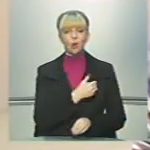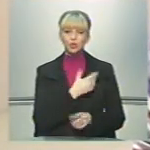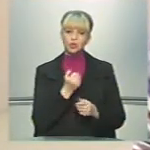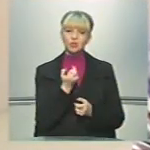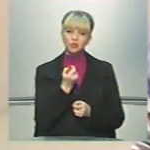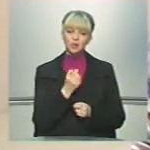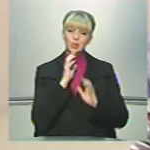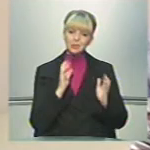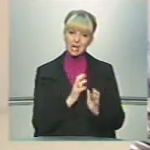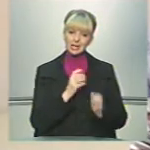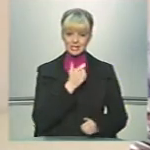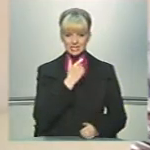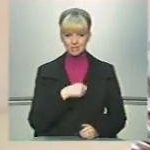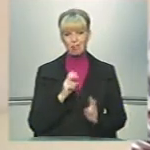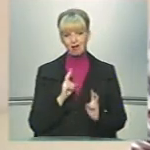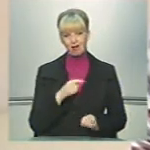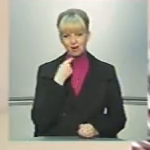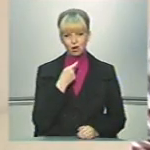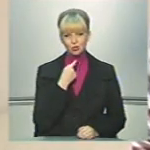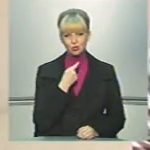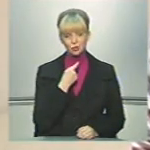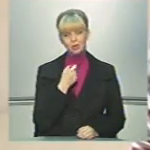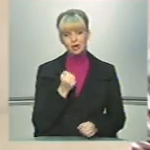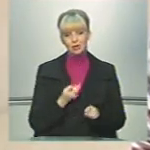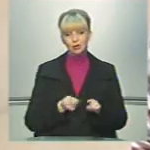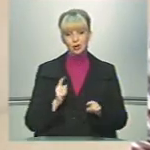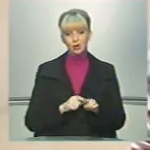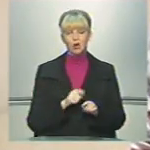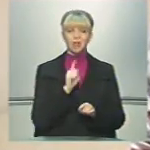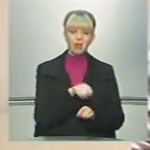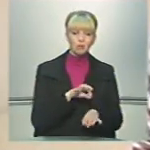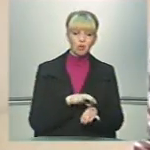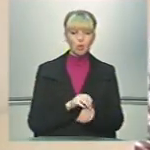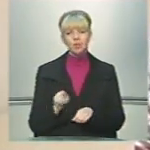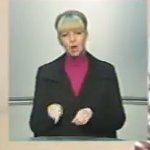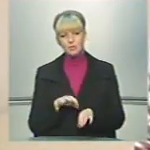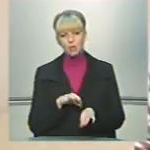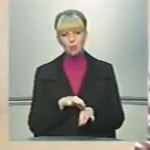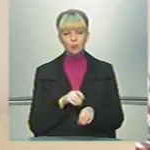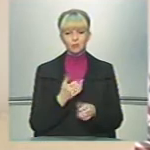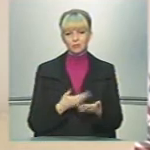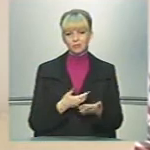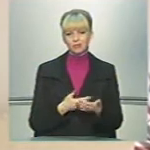ще трошки зберегти себе, як кажуть. Та й того, то там заболить, то там заболить. Ну, це